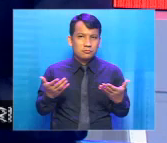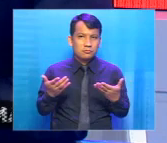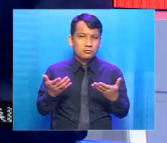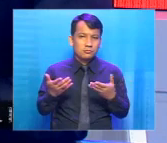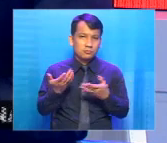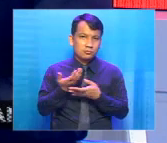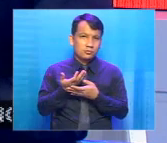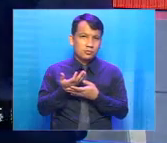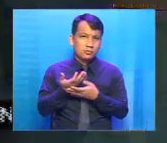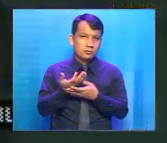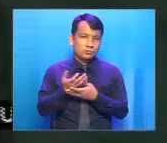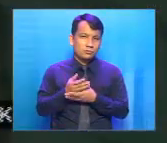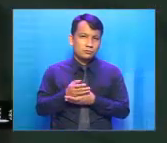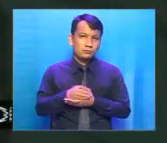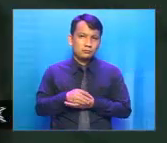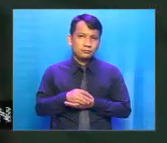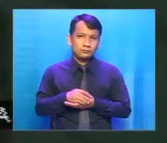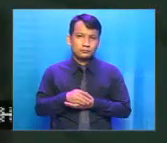takas.